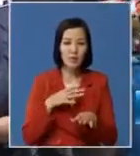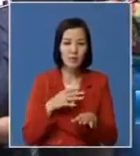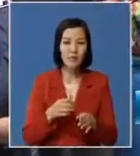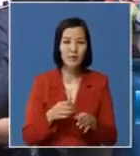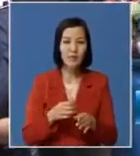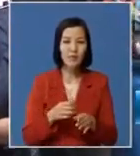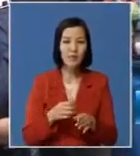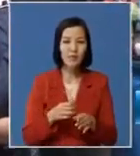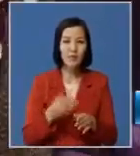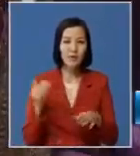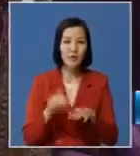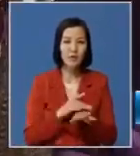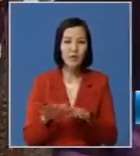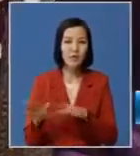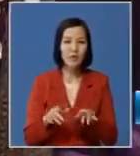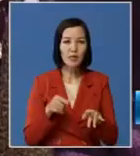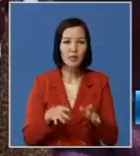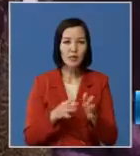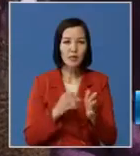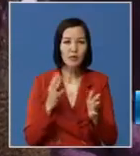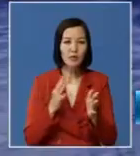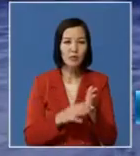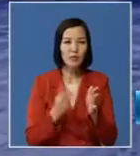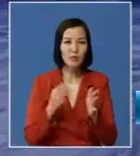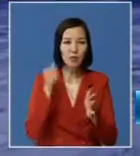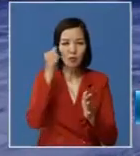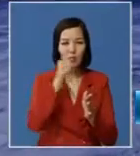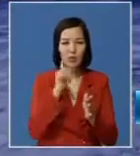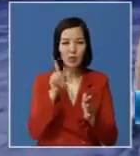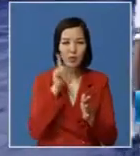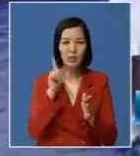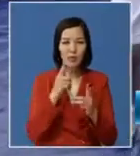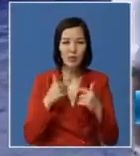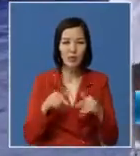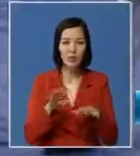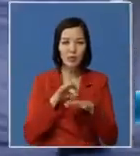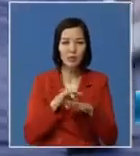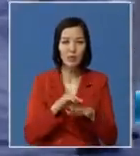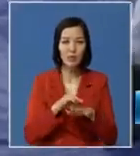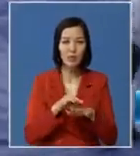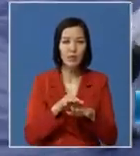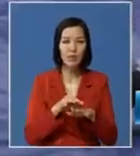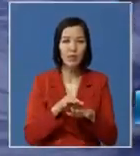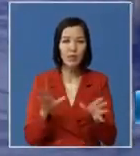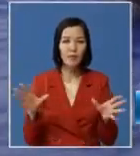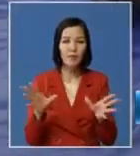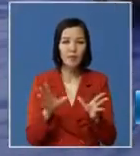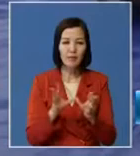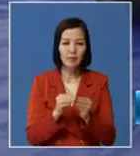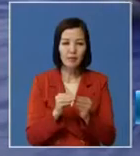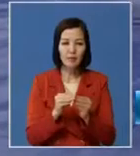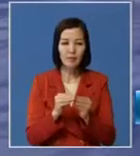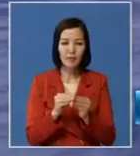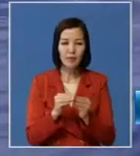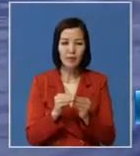асты. Айта кету керек, бұл игі шараны биыл 1984 жылғы жастар ұйымдастырып отыр. Білек